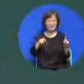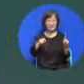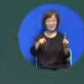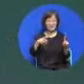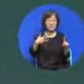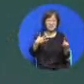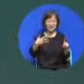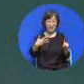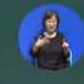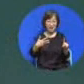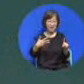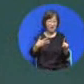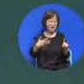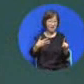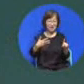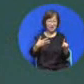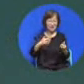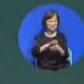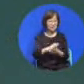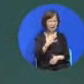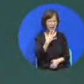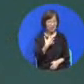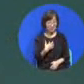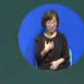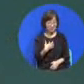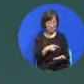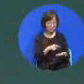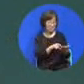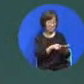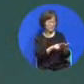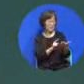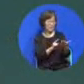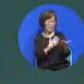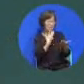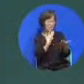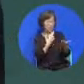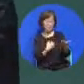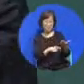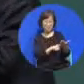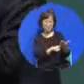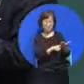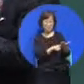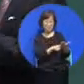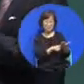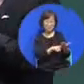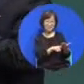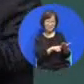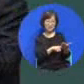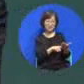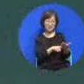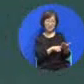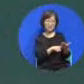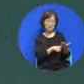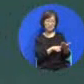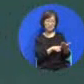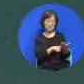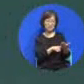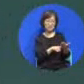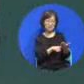in Hebrews chapter 11. 아브라함에 대해서 얘기합니다. It talks about Abraham. 아브라함이 갈 바를